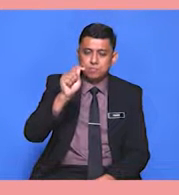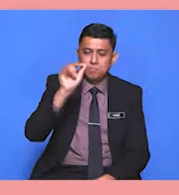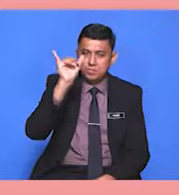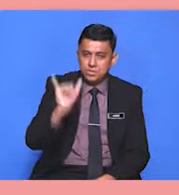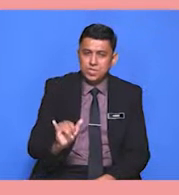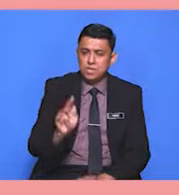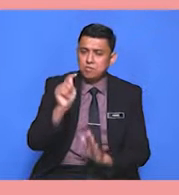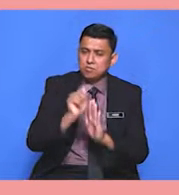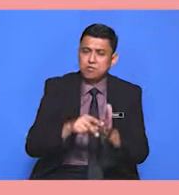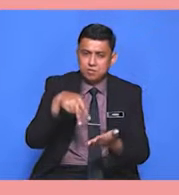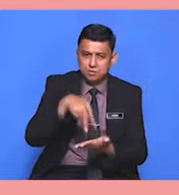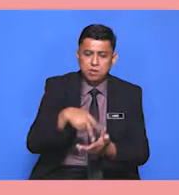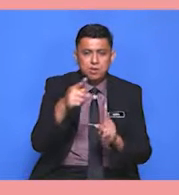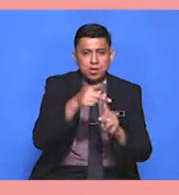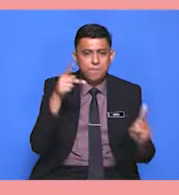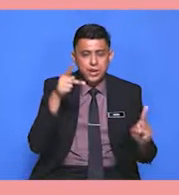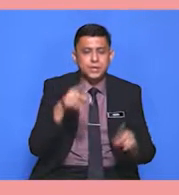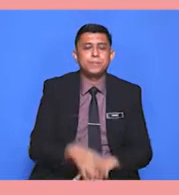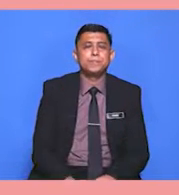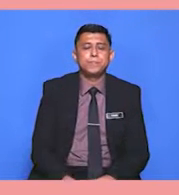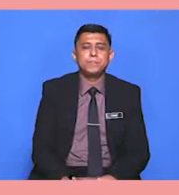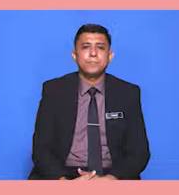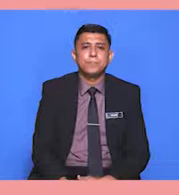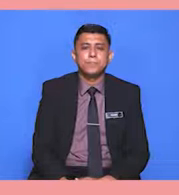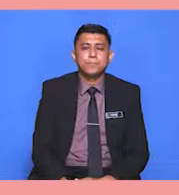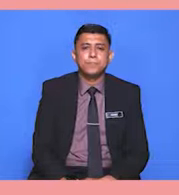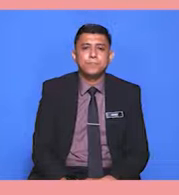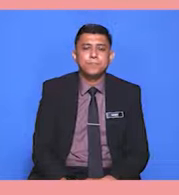yang terdiri daripada